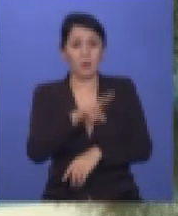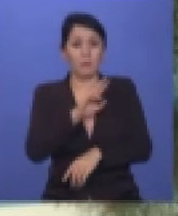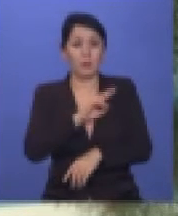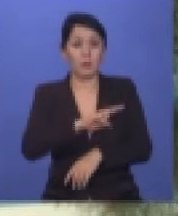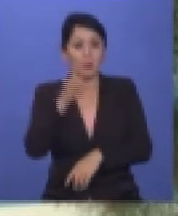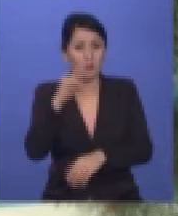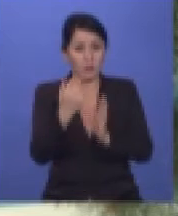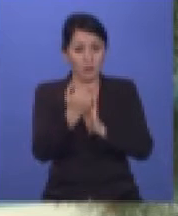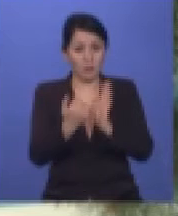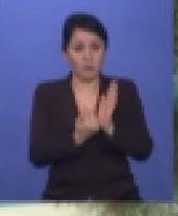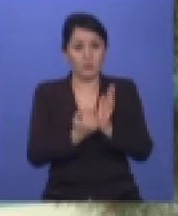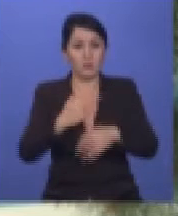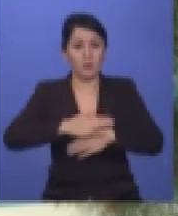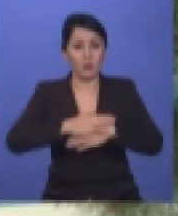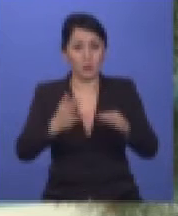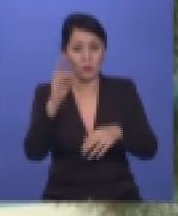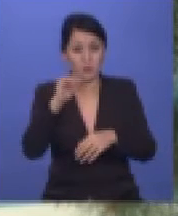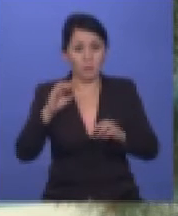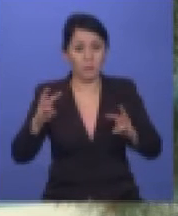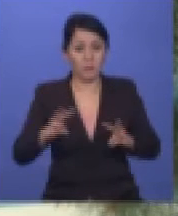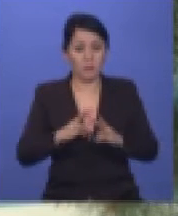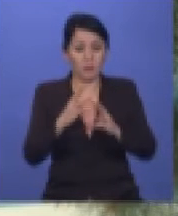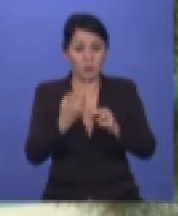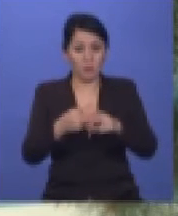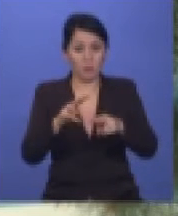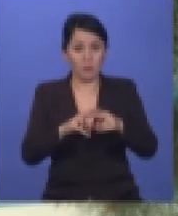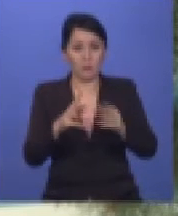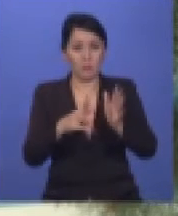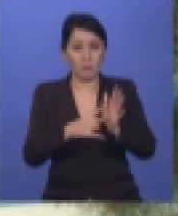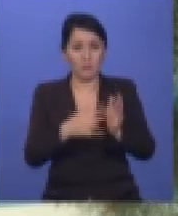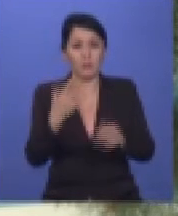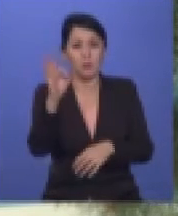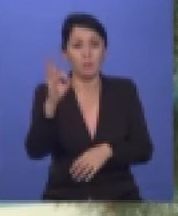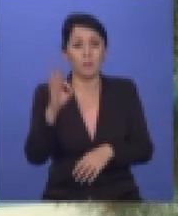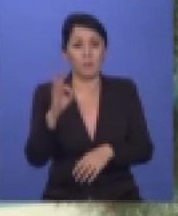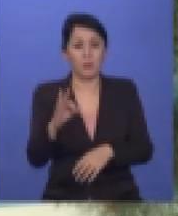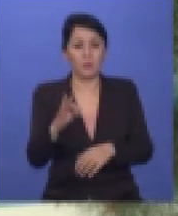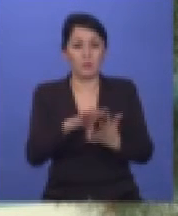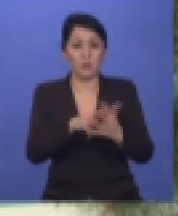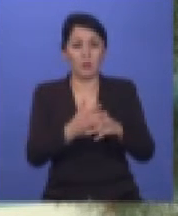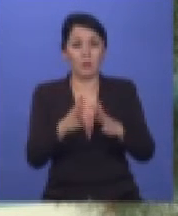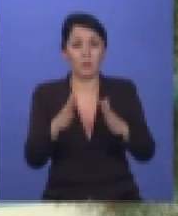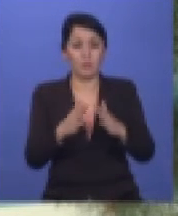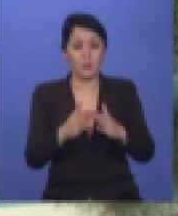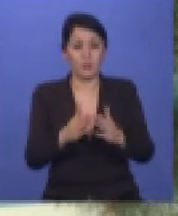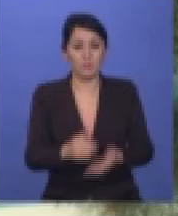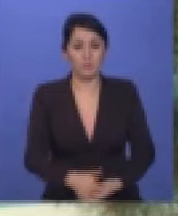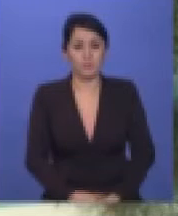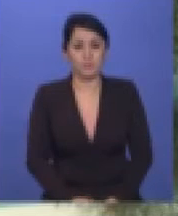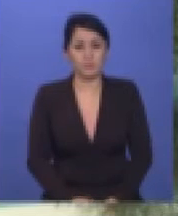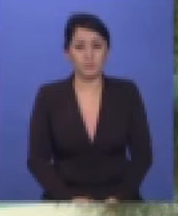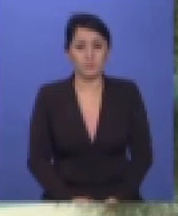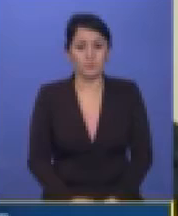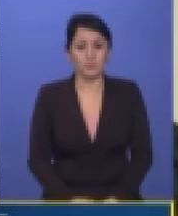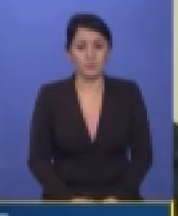По статистике, в эти дни увеличивается количество пожаров, из которых 85% приходится на жилой сектор.